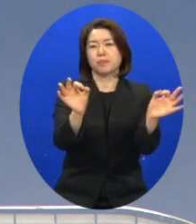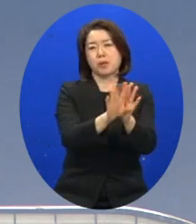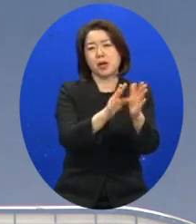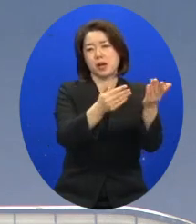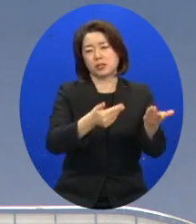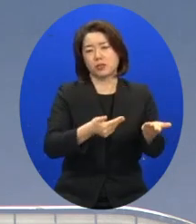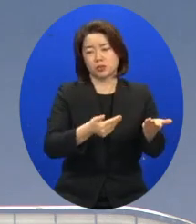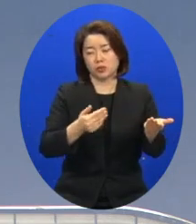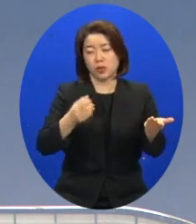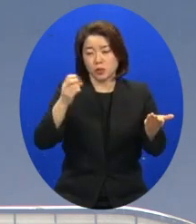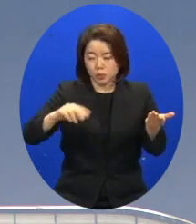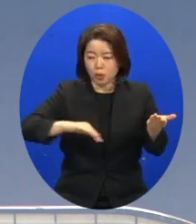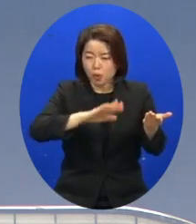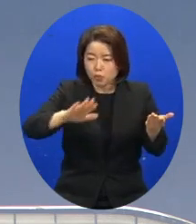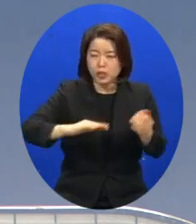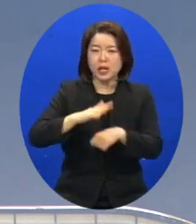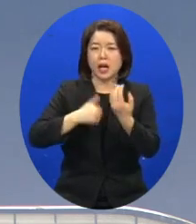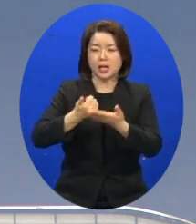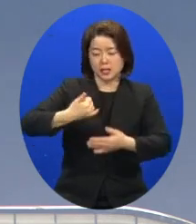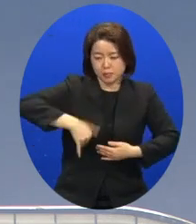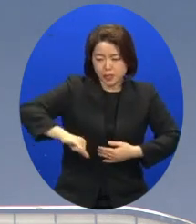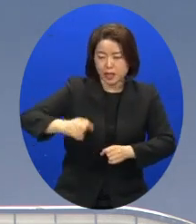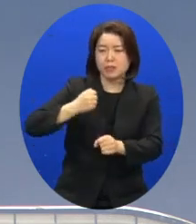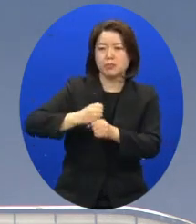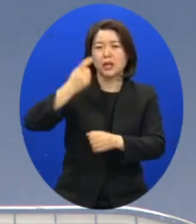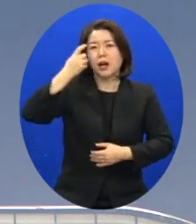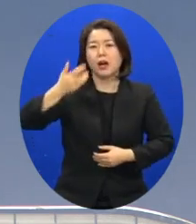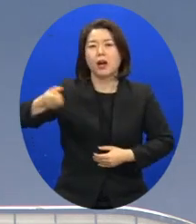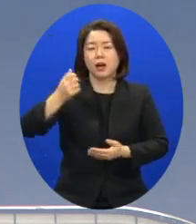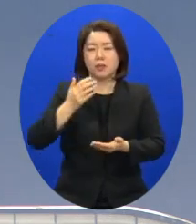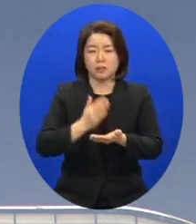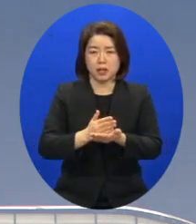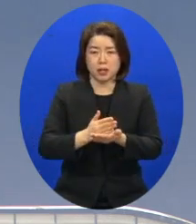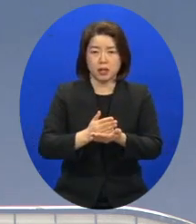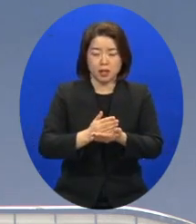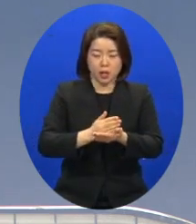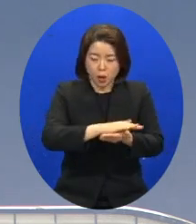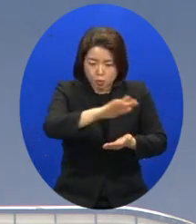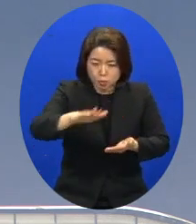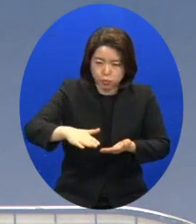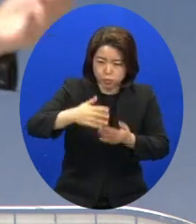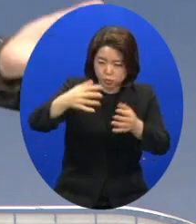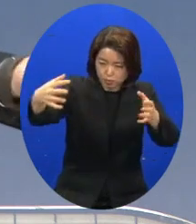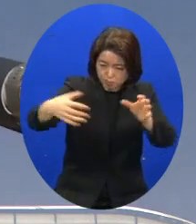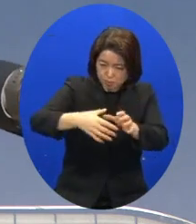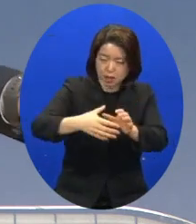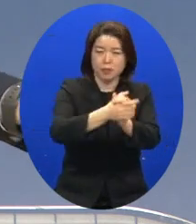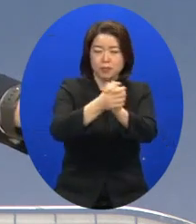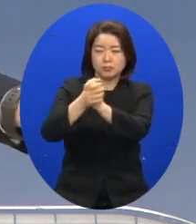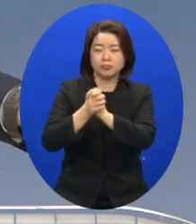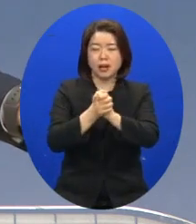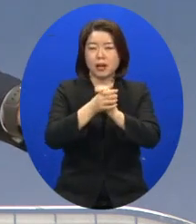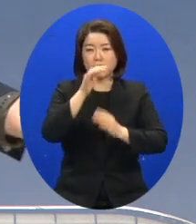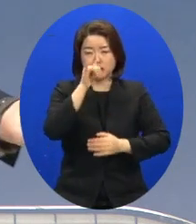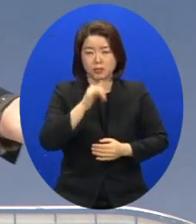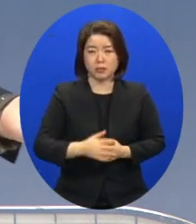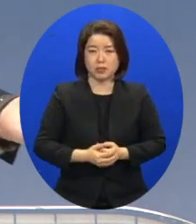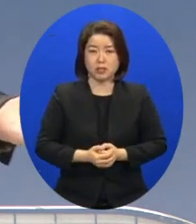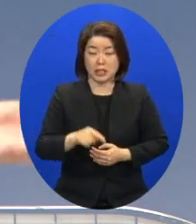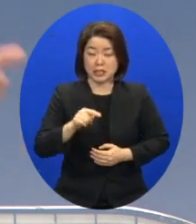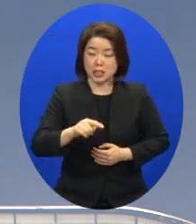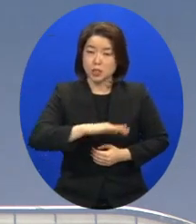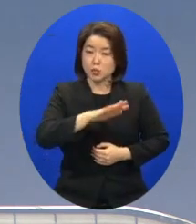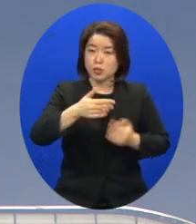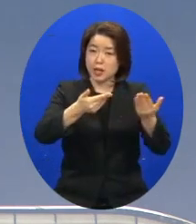그리고 우리를 하나님 자녀 삼으셨습니다 하나님과 우리 사이를 화목하게 하셨어요 이것이 우리가 받은 은혜